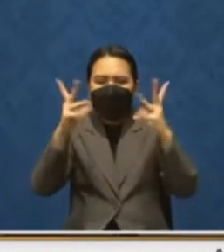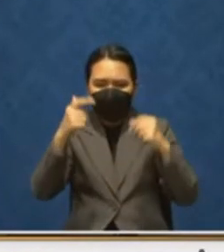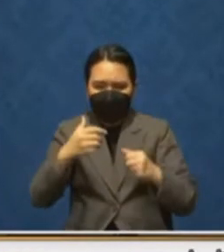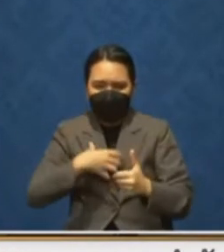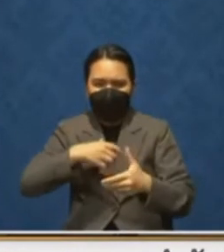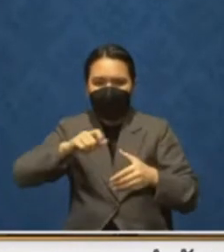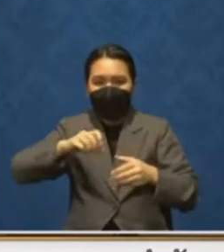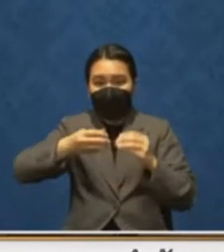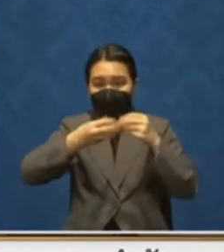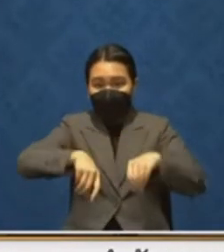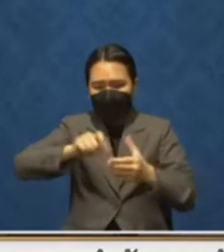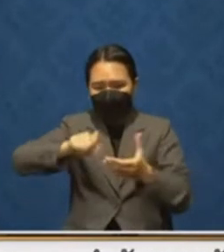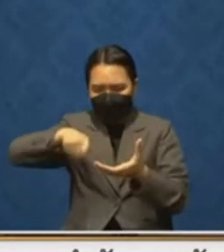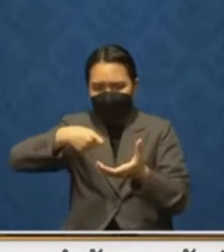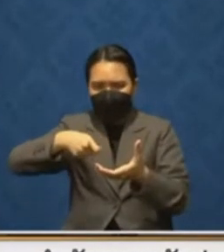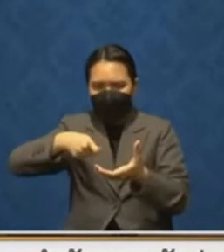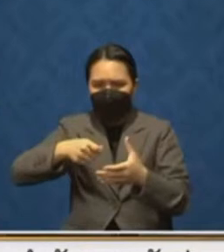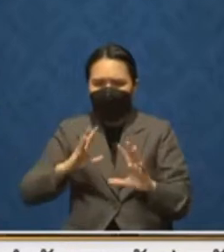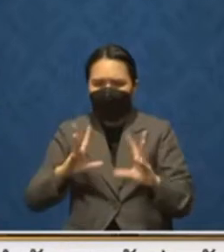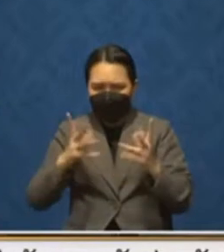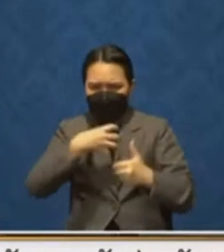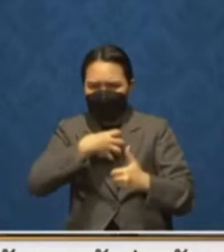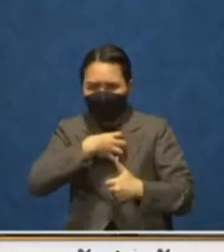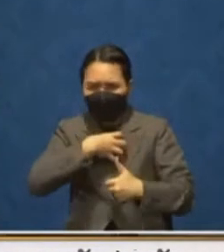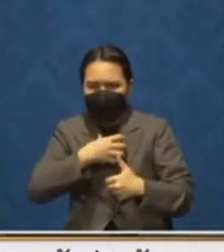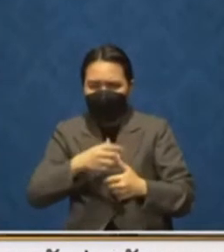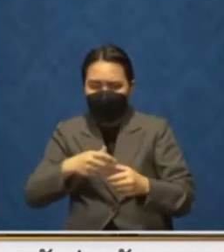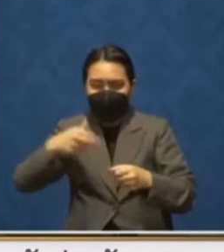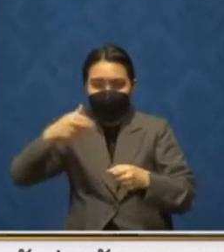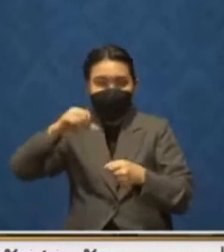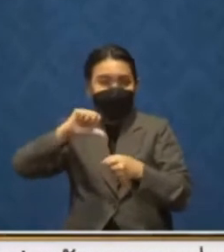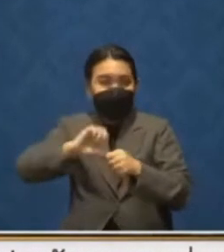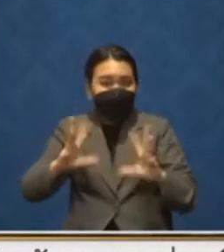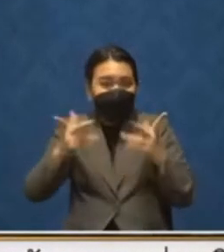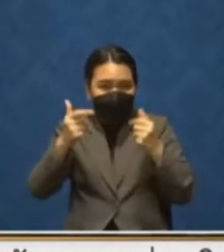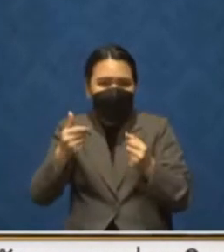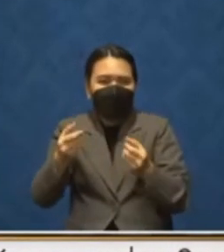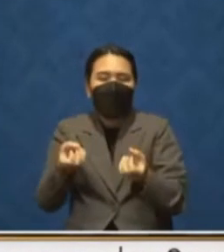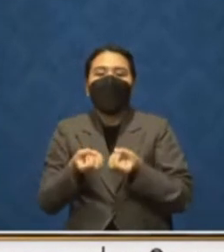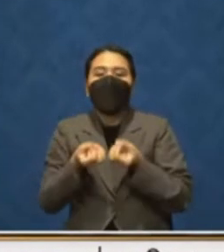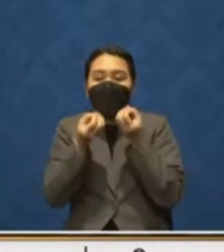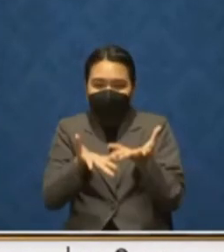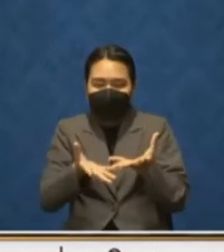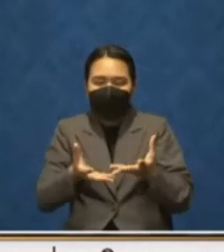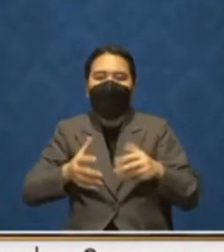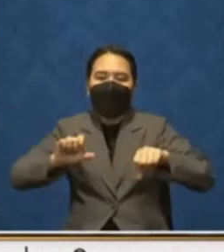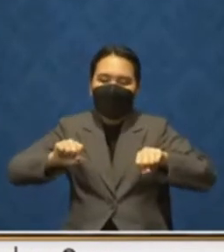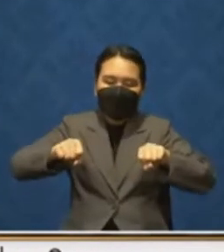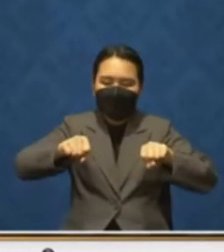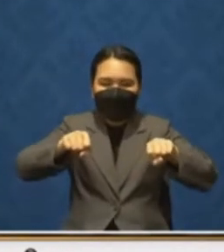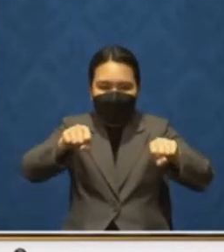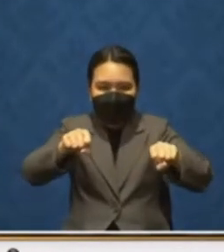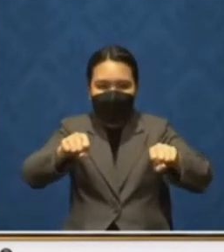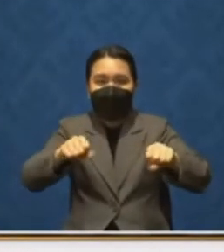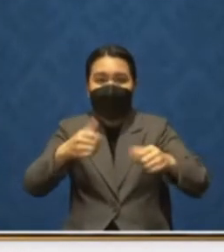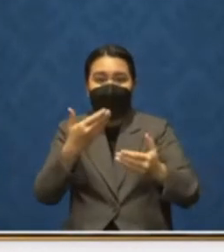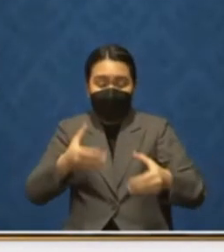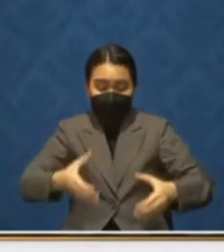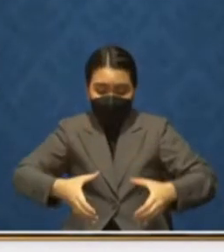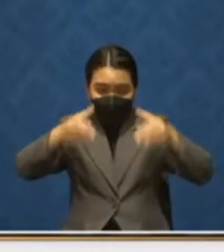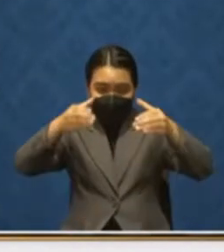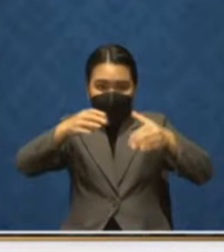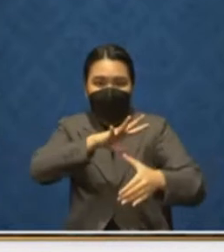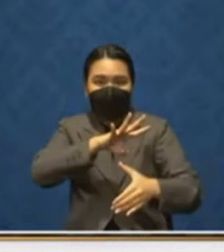ส่งหน่อยก็ได้ราคามาครับ4บาทโทษครับ 410บาทต่อถังๆ